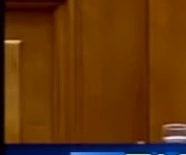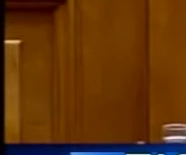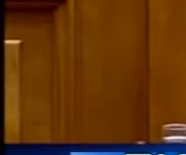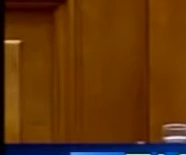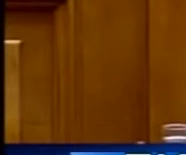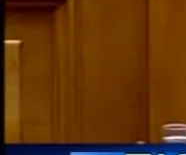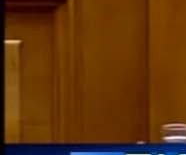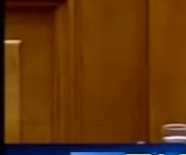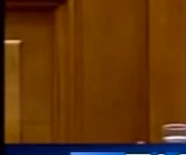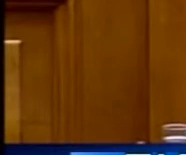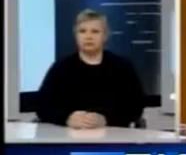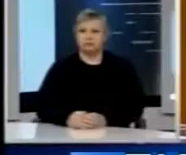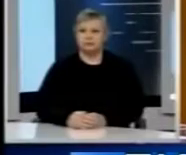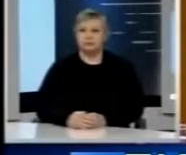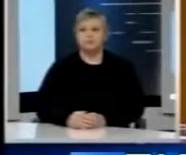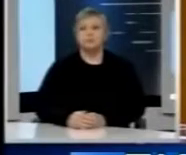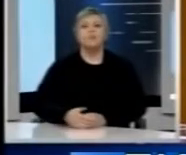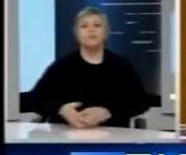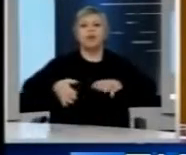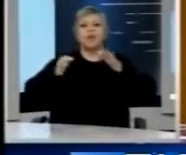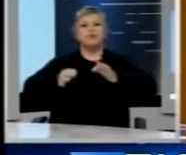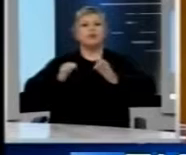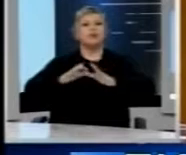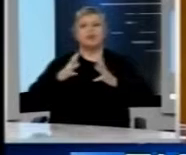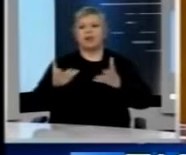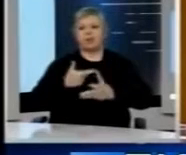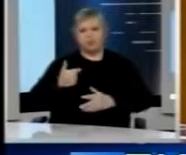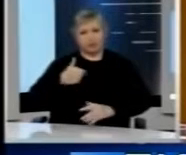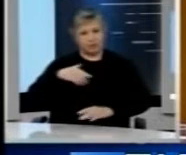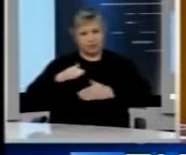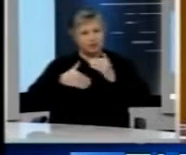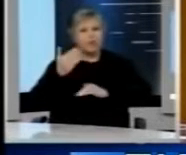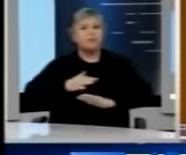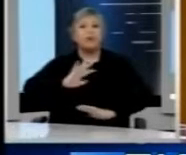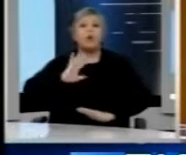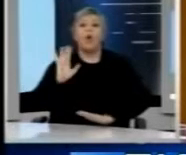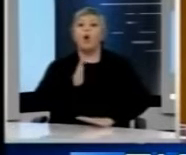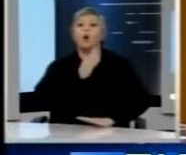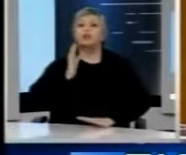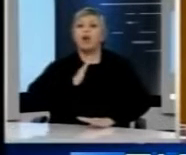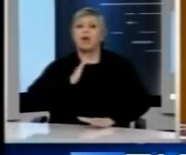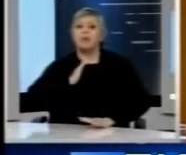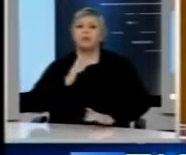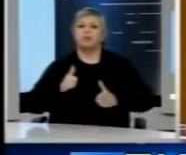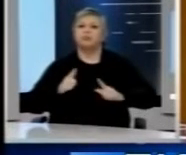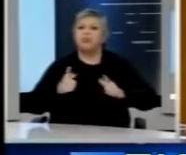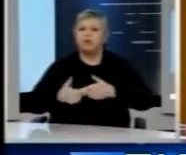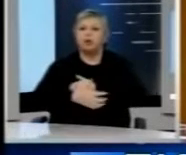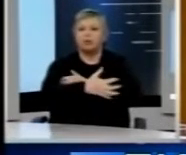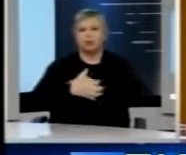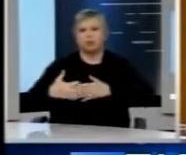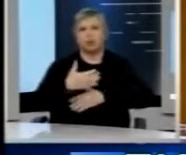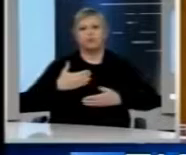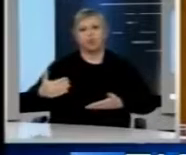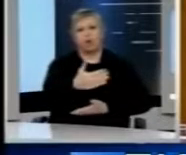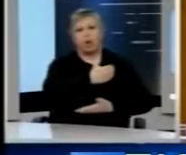διευρυμένο μέρος των πιο αδύναμων της ελληνικής κοινωνίας και ειδικότερα εκτιμούμε ότι θα